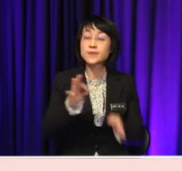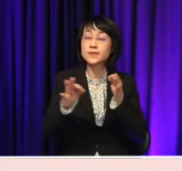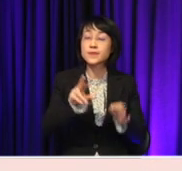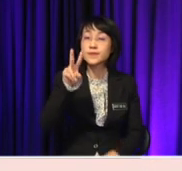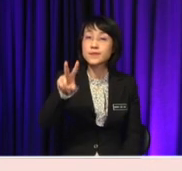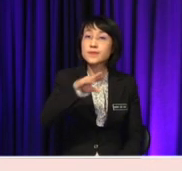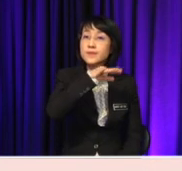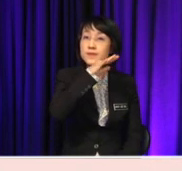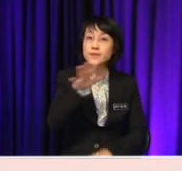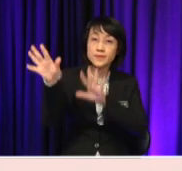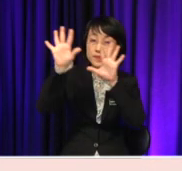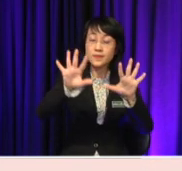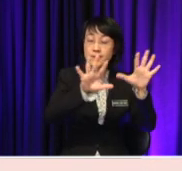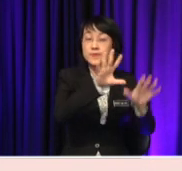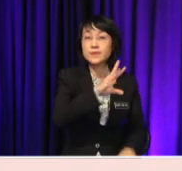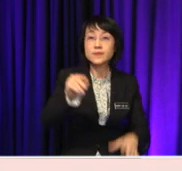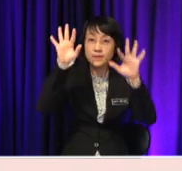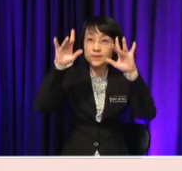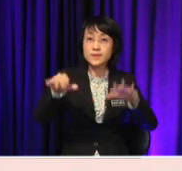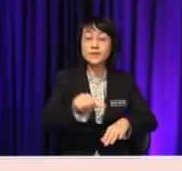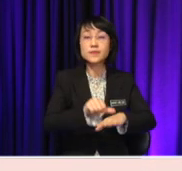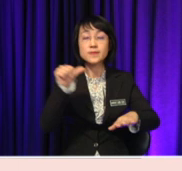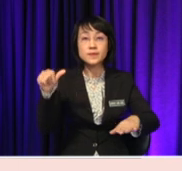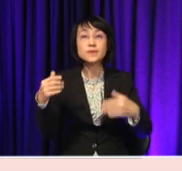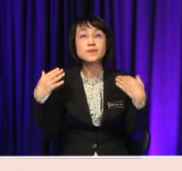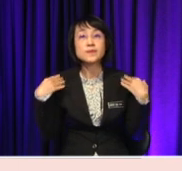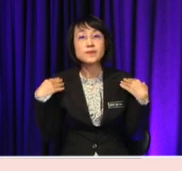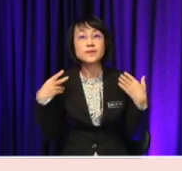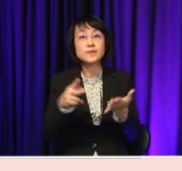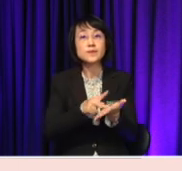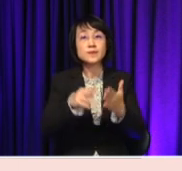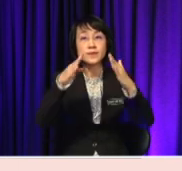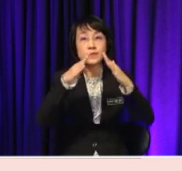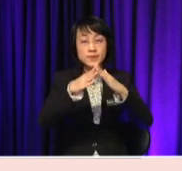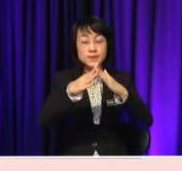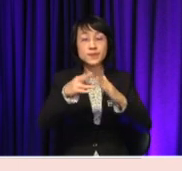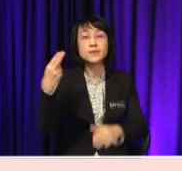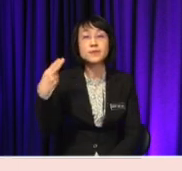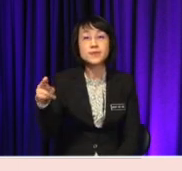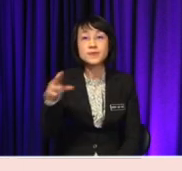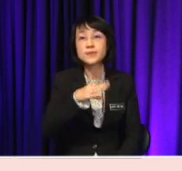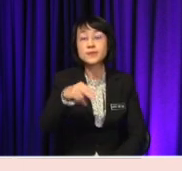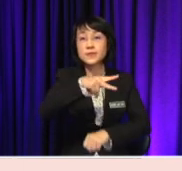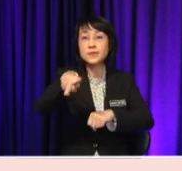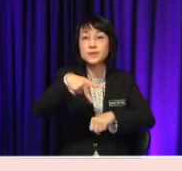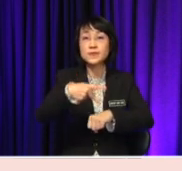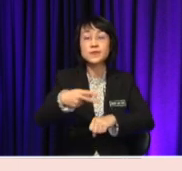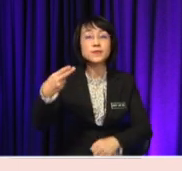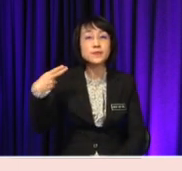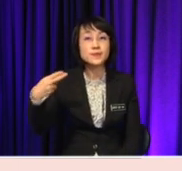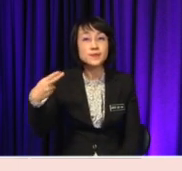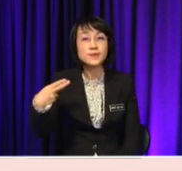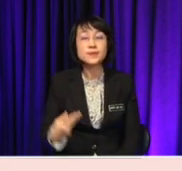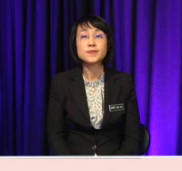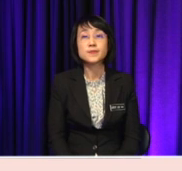hijau dan adanya Pulau Habe dalam beri ke pada dua apakah ada tersebut untuk murid-murid bersedia lebih